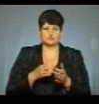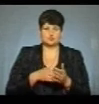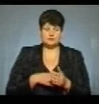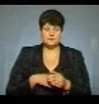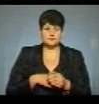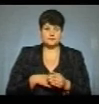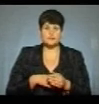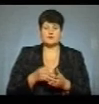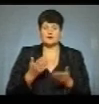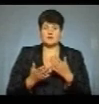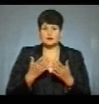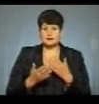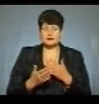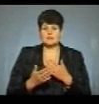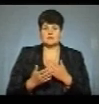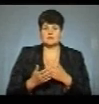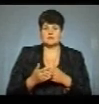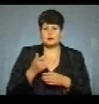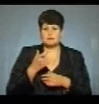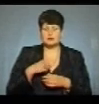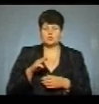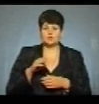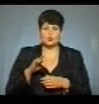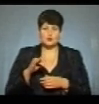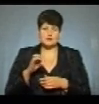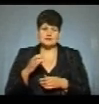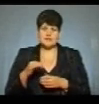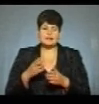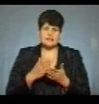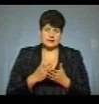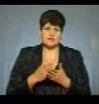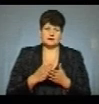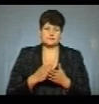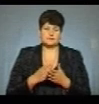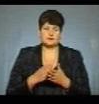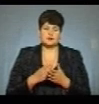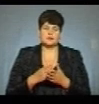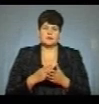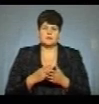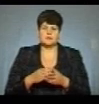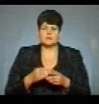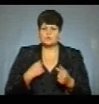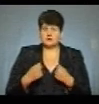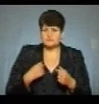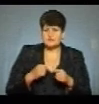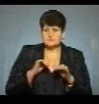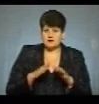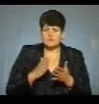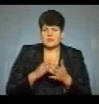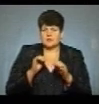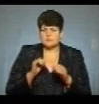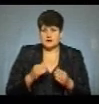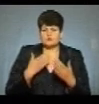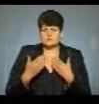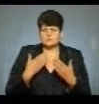Однак пан Турський також є потерпілим в справі, він має право спілкуватися з нами в